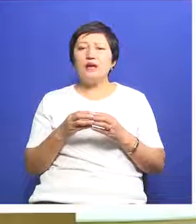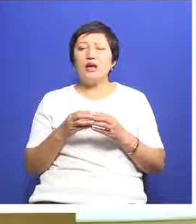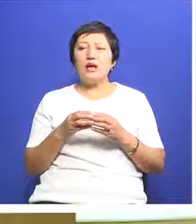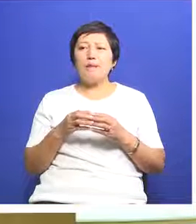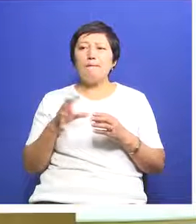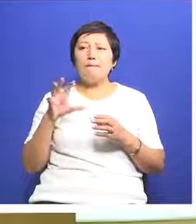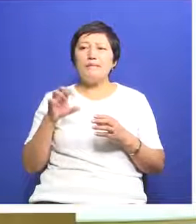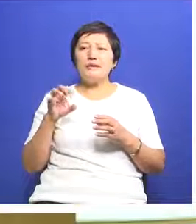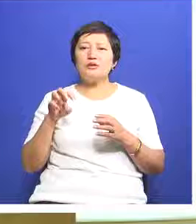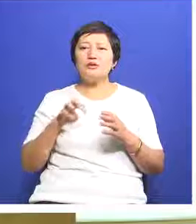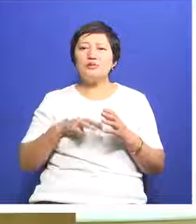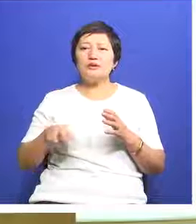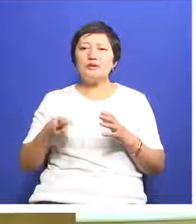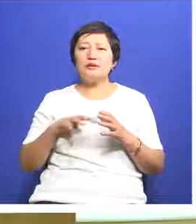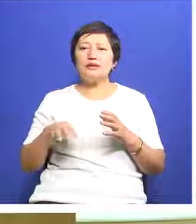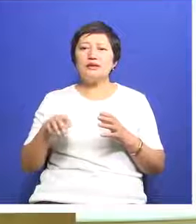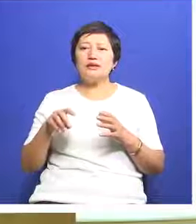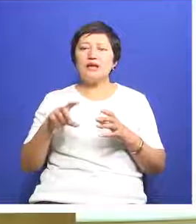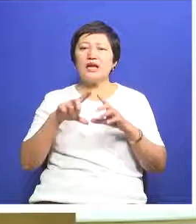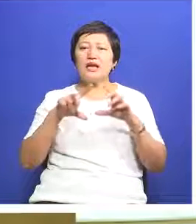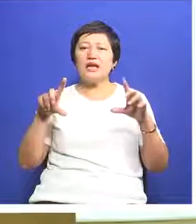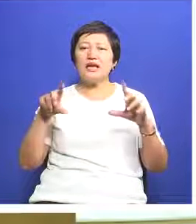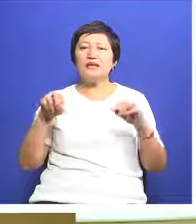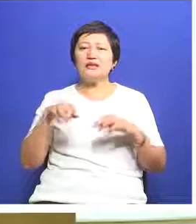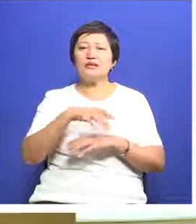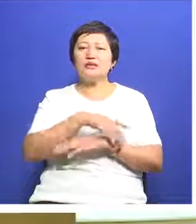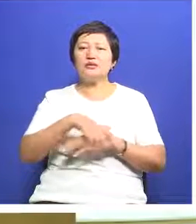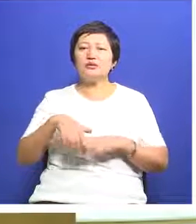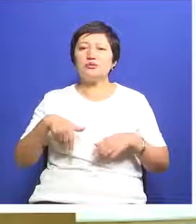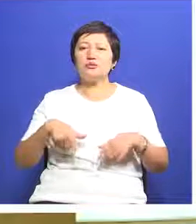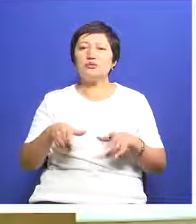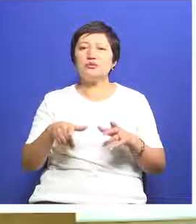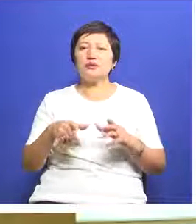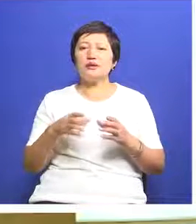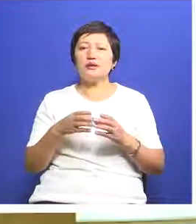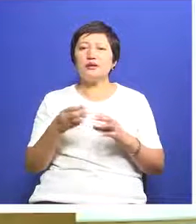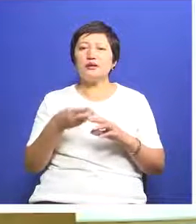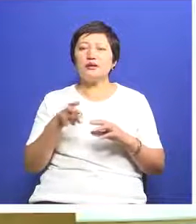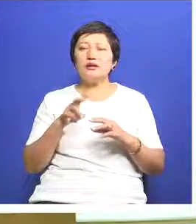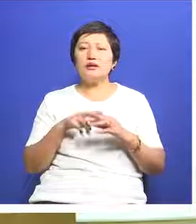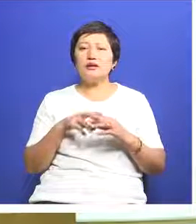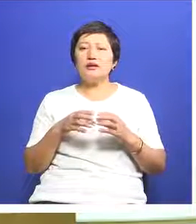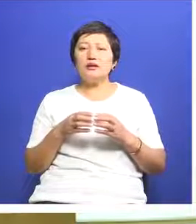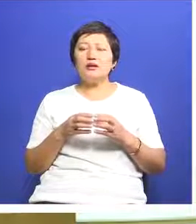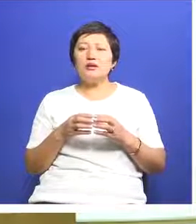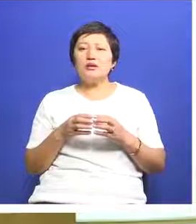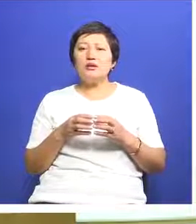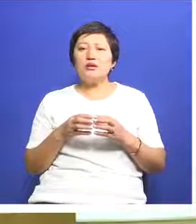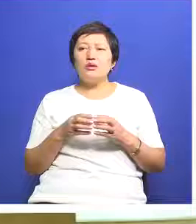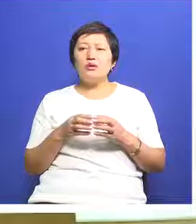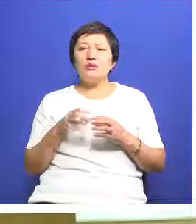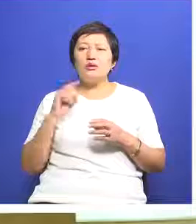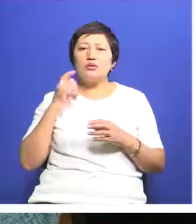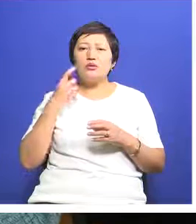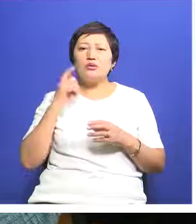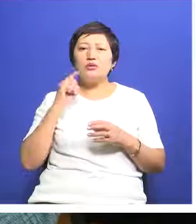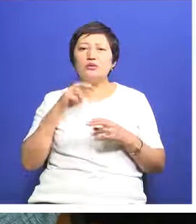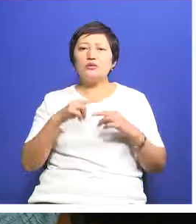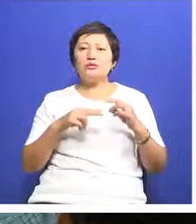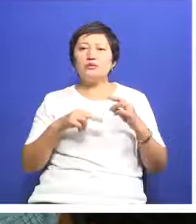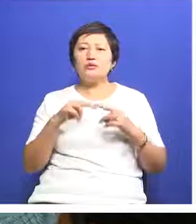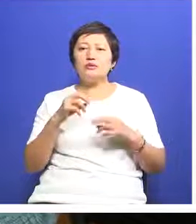500 метрден астам кесене мен трассаның арасында жол бар. Осы жолды жаңа күрделі жөндеуден